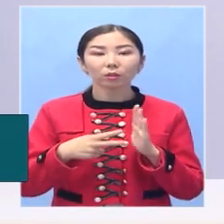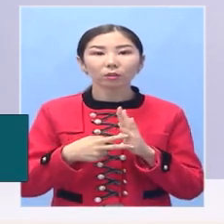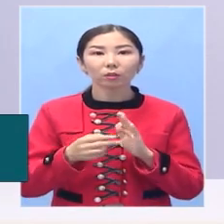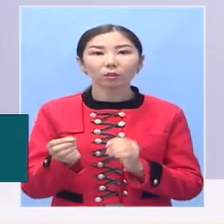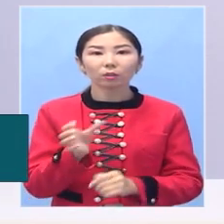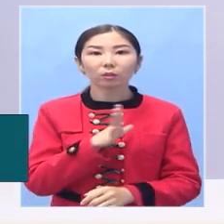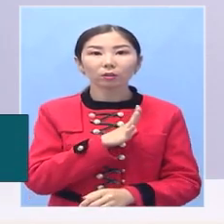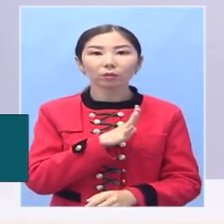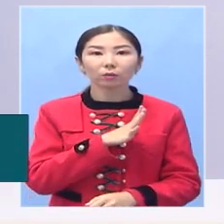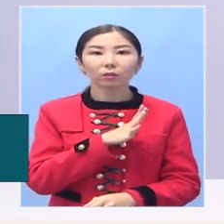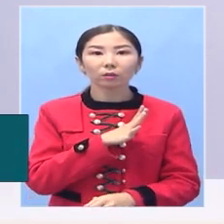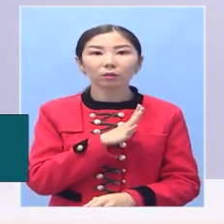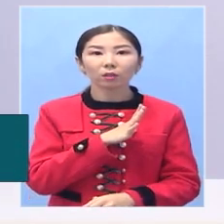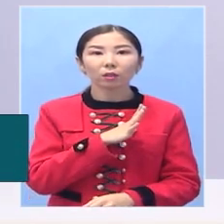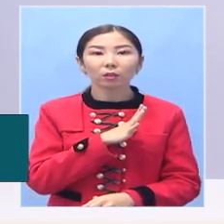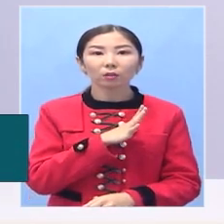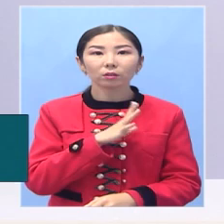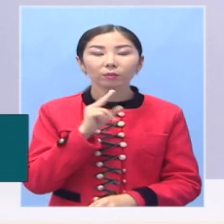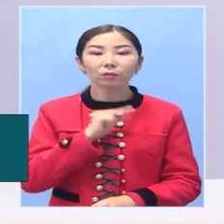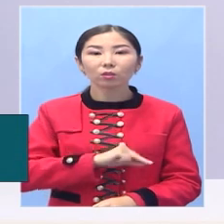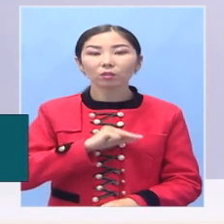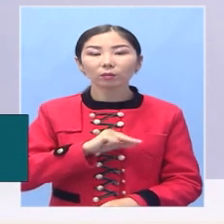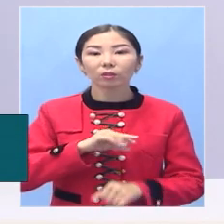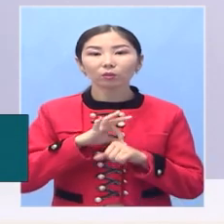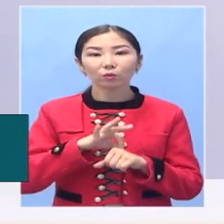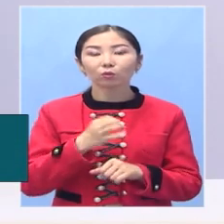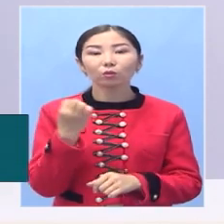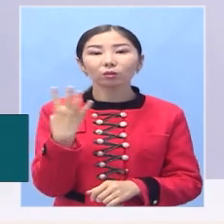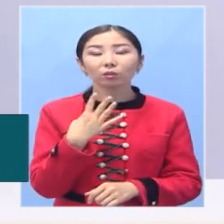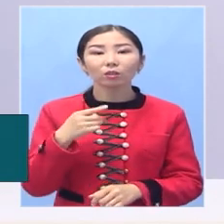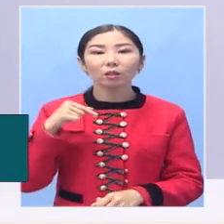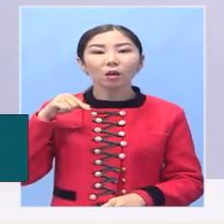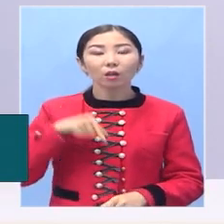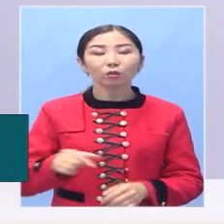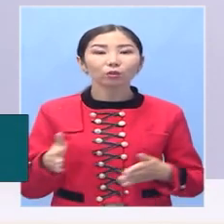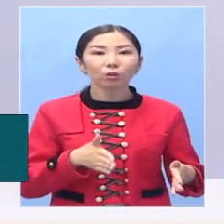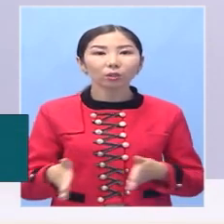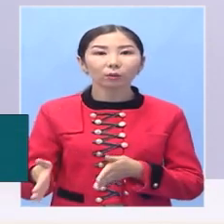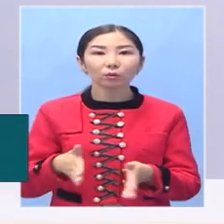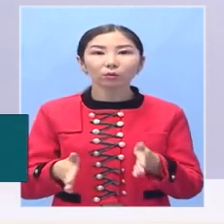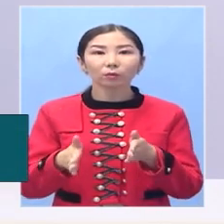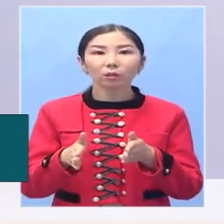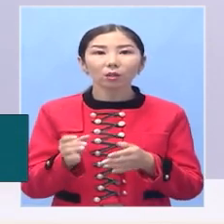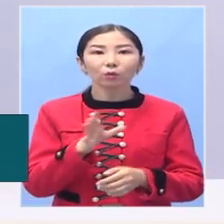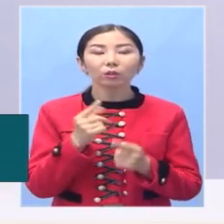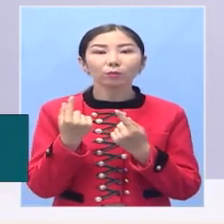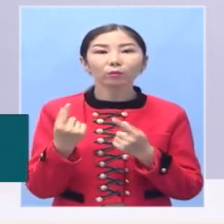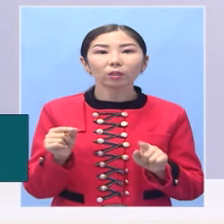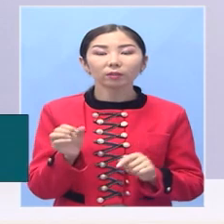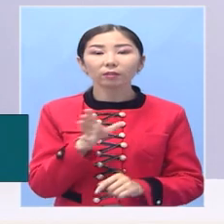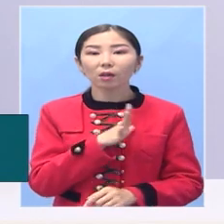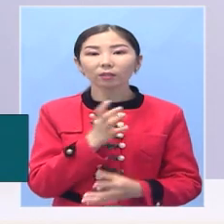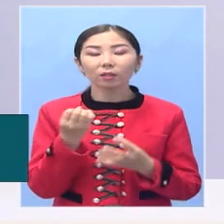орташа жөндеу жасалу керек еді жаңа 4 ішкі үлгі жолмен. Одан бөлек жаңа тағы да